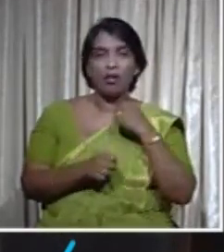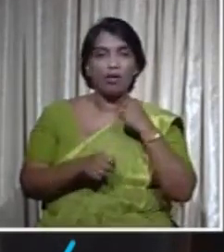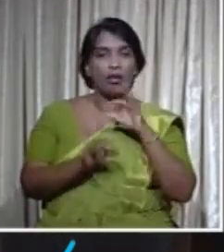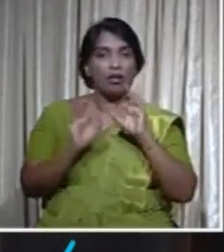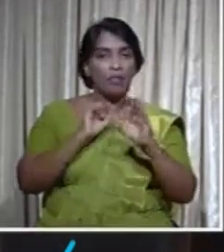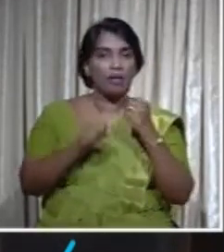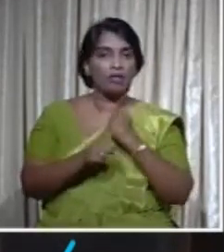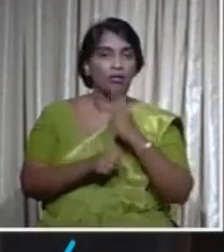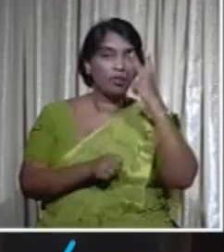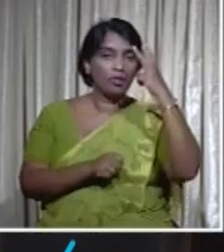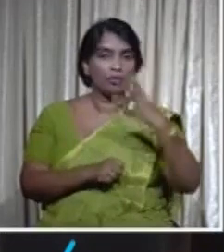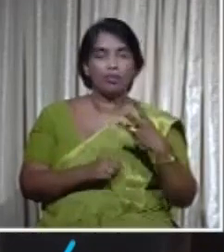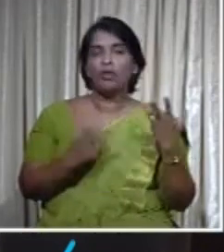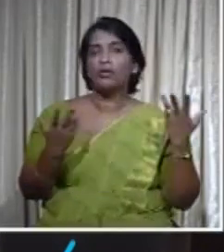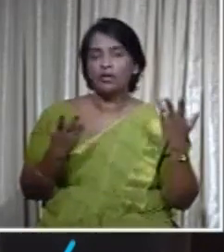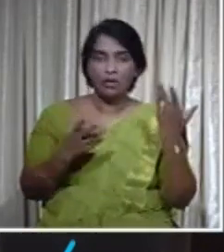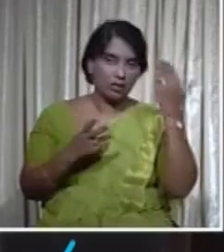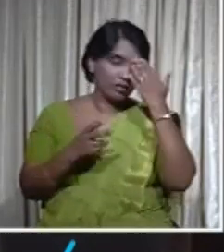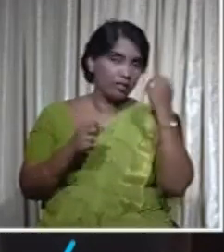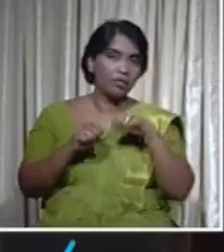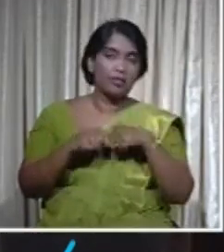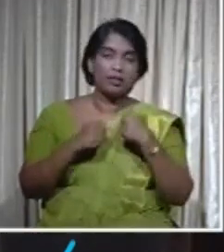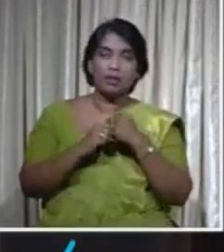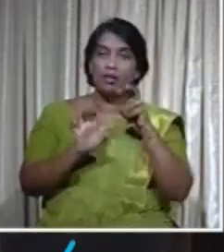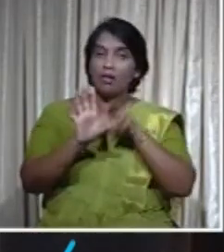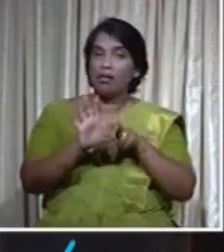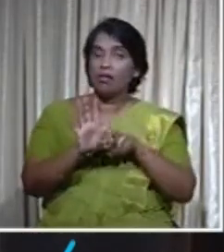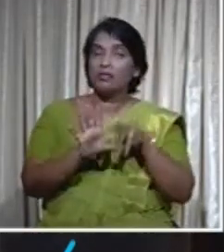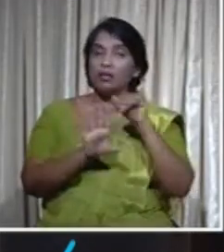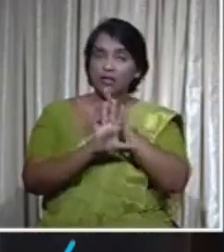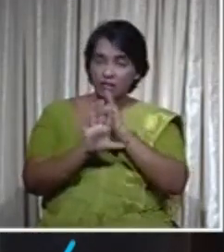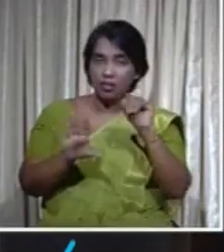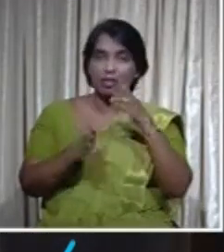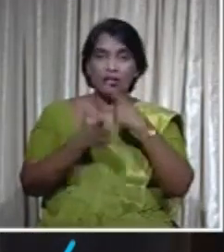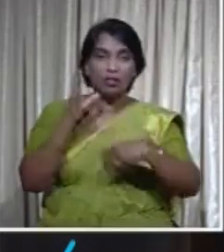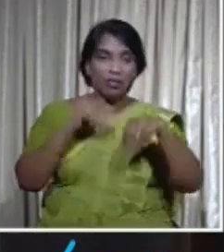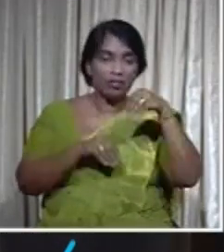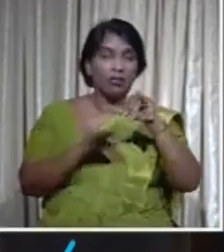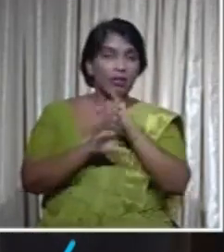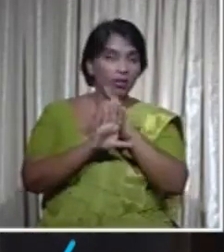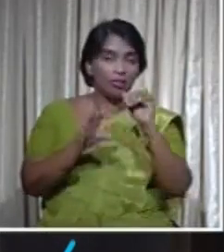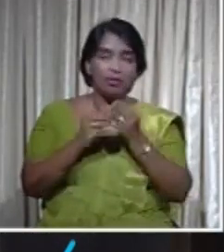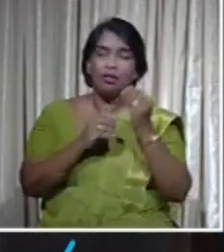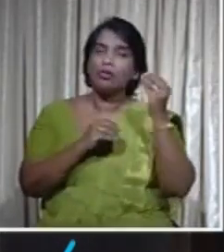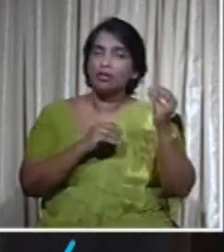तुणे तमिल संधान आसन दास चंद दास